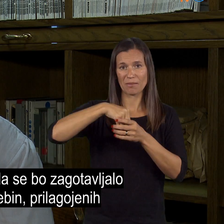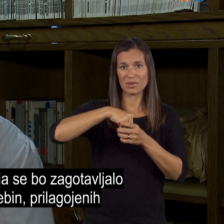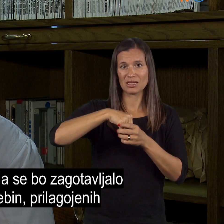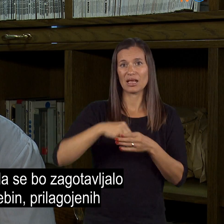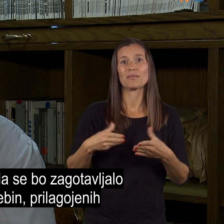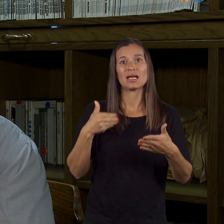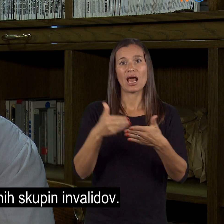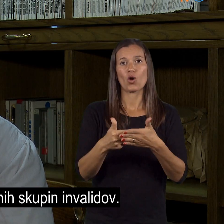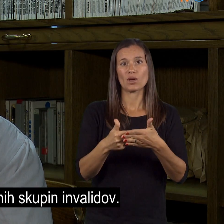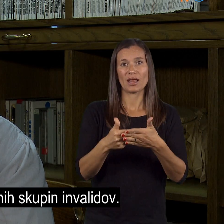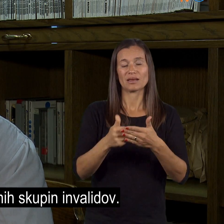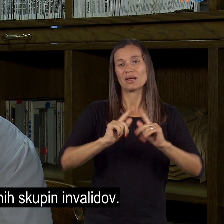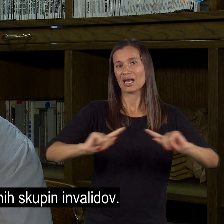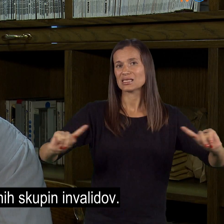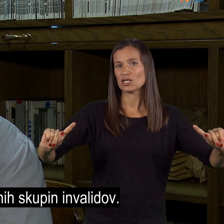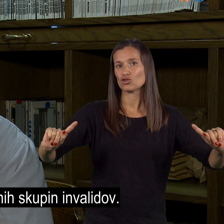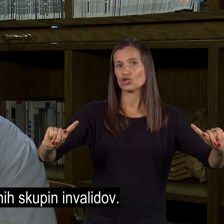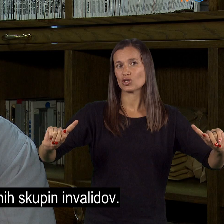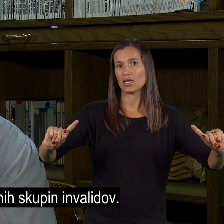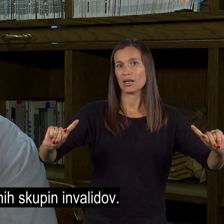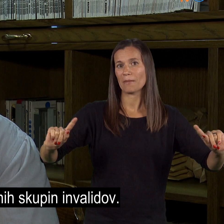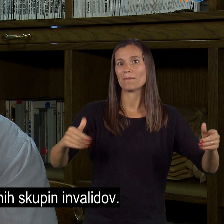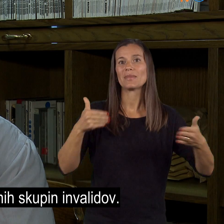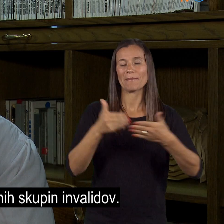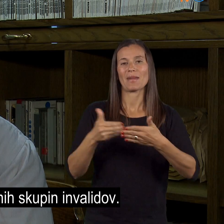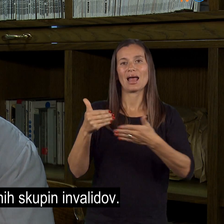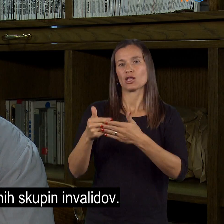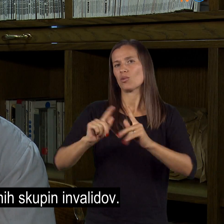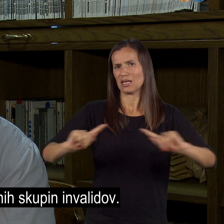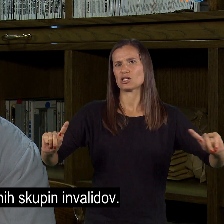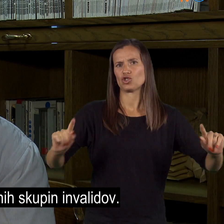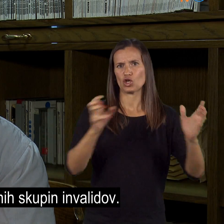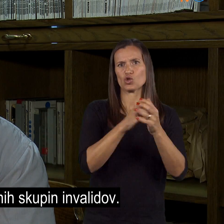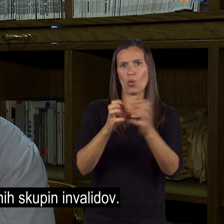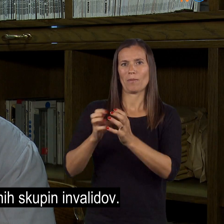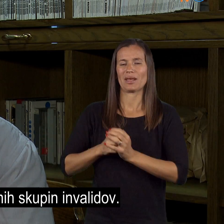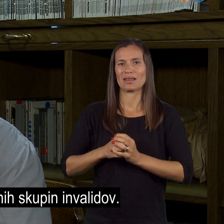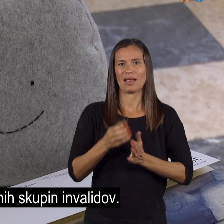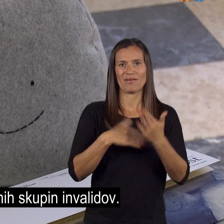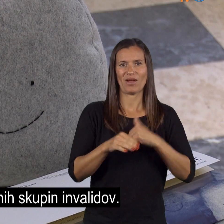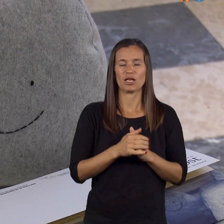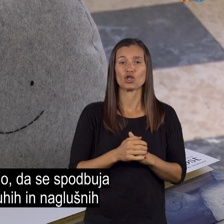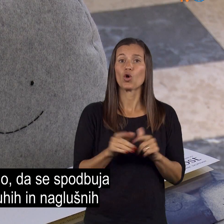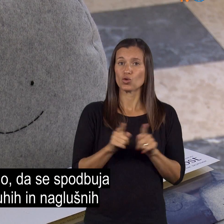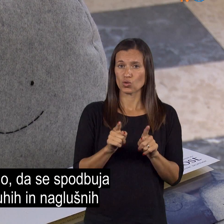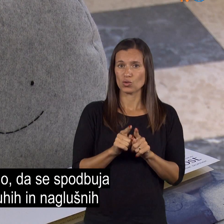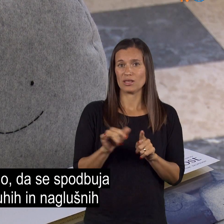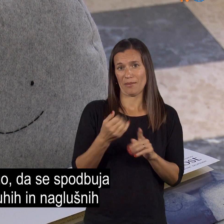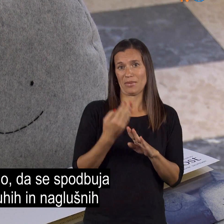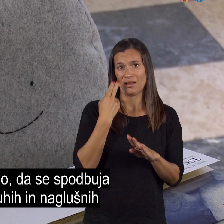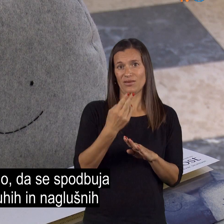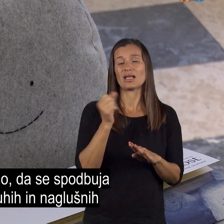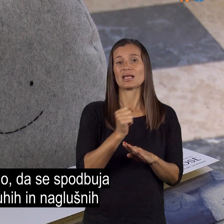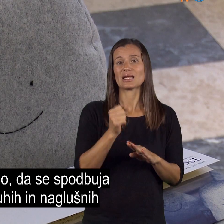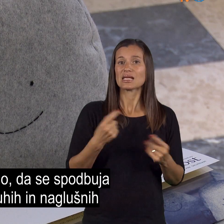vsebin prilagojenih različnim pripadnikom različnih skupin invalidov, a ne, tudi predvideno,